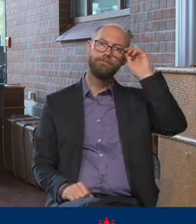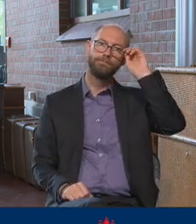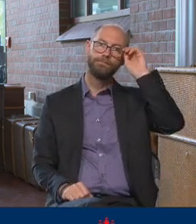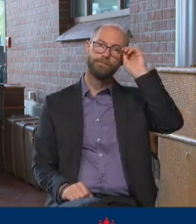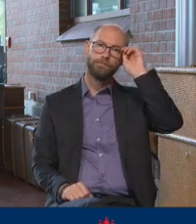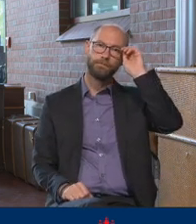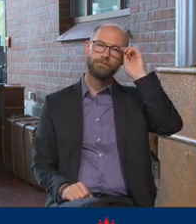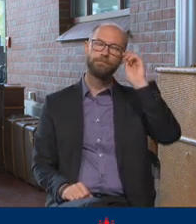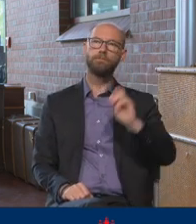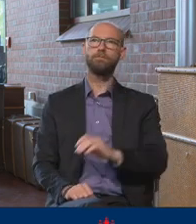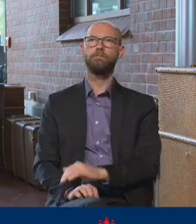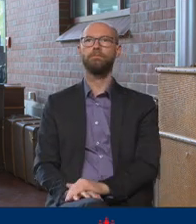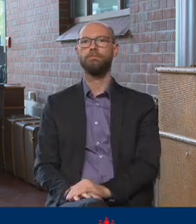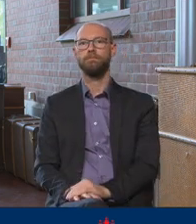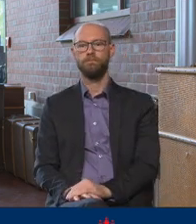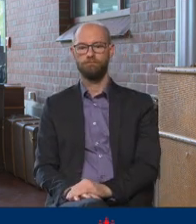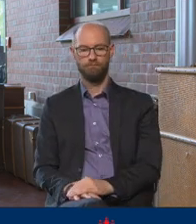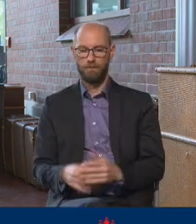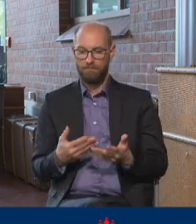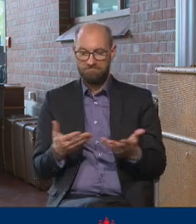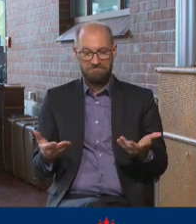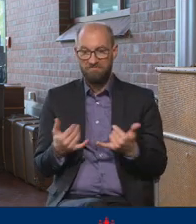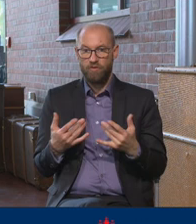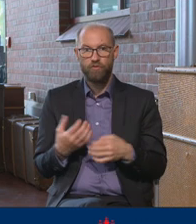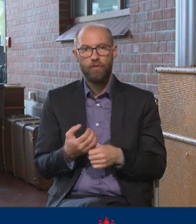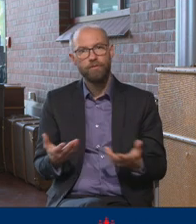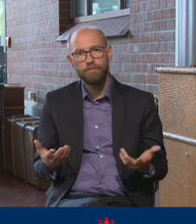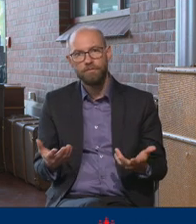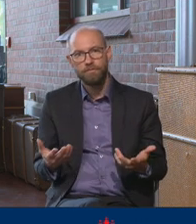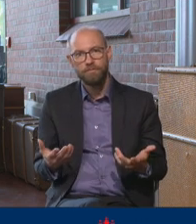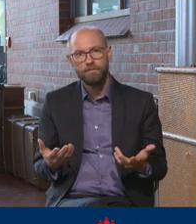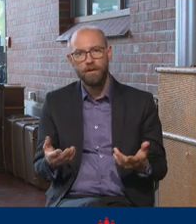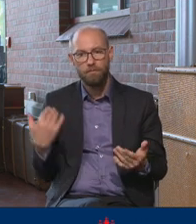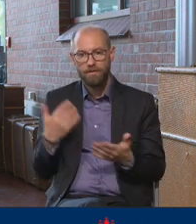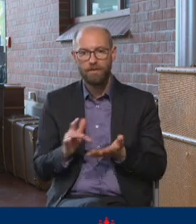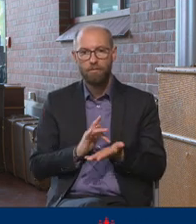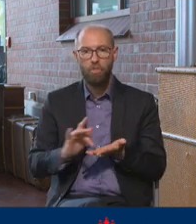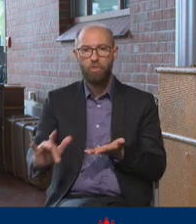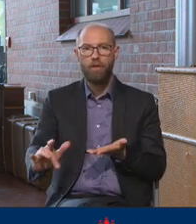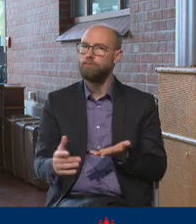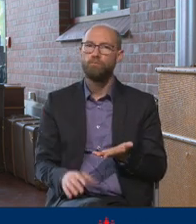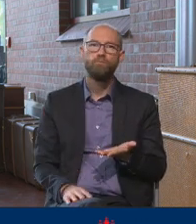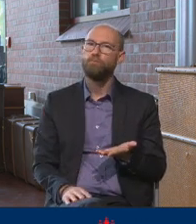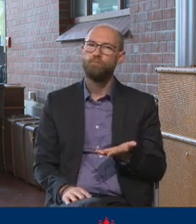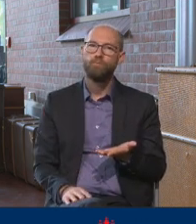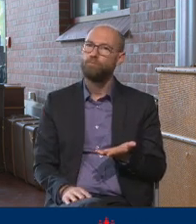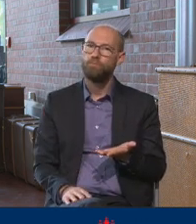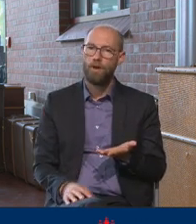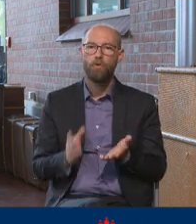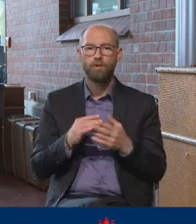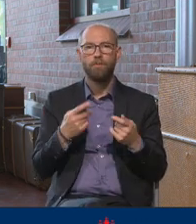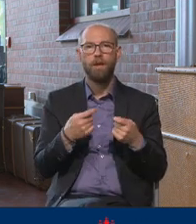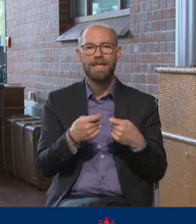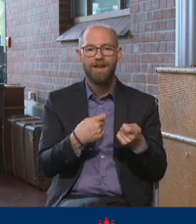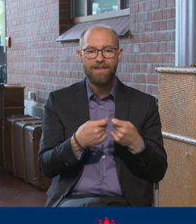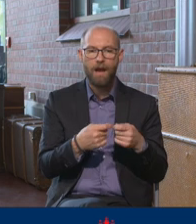wie können wir das machen es ist ja keine brache wir arbeiten hier in einem raum wo es bereits gewerbe